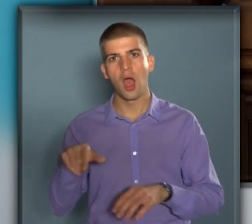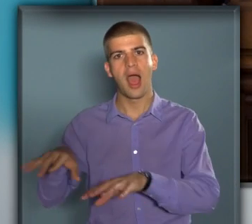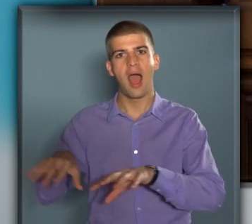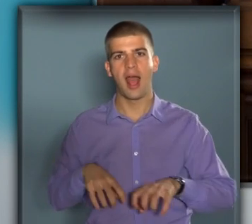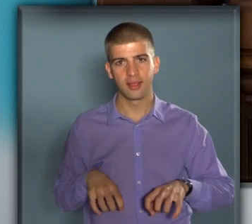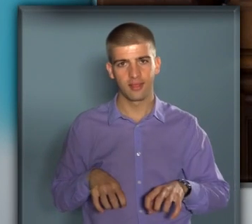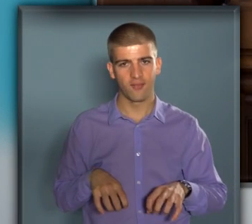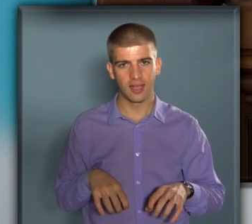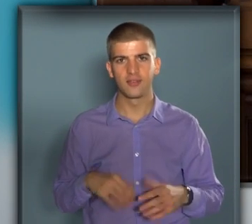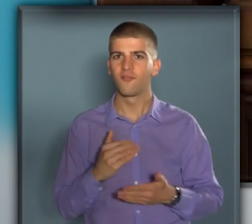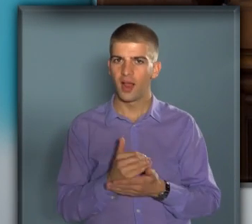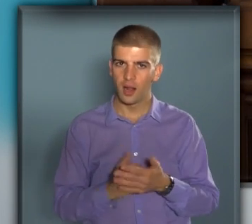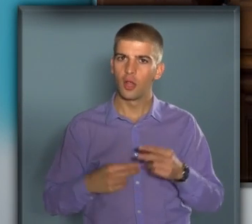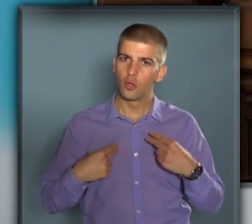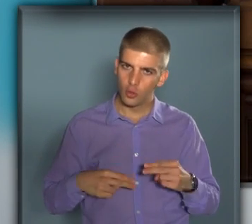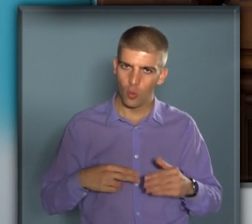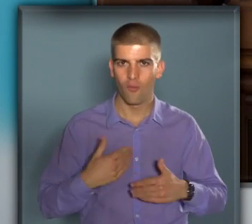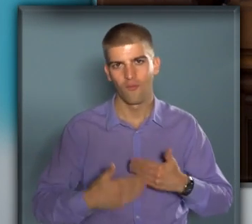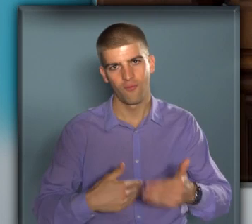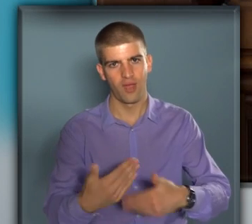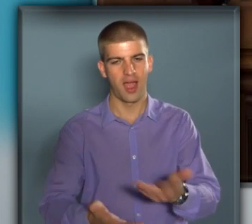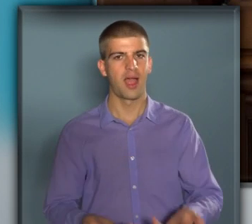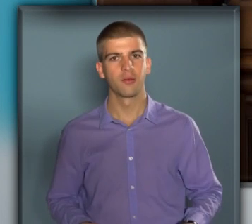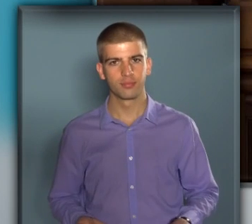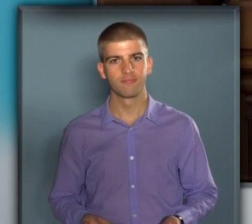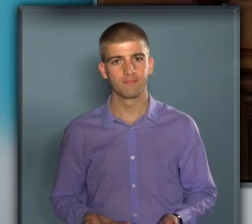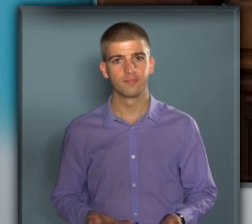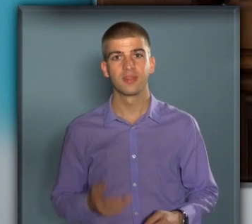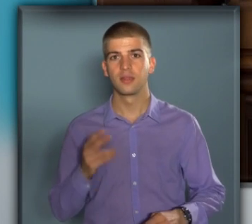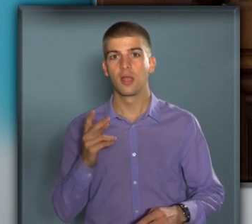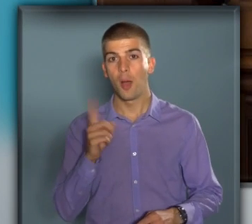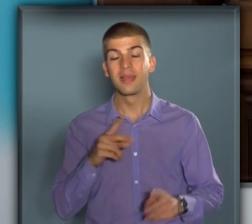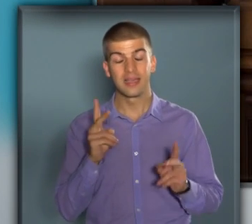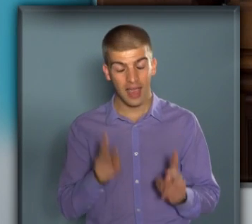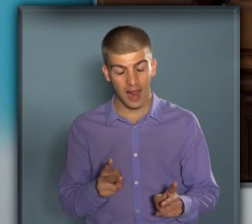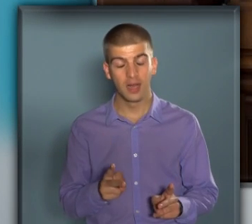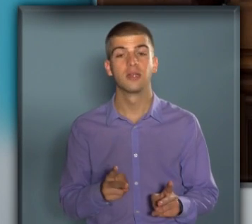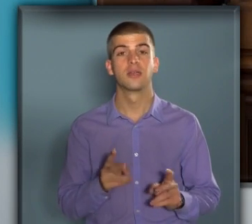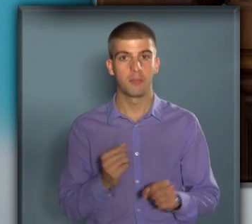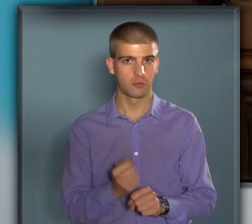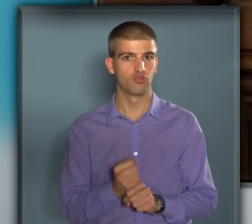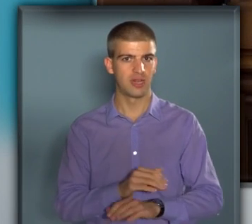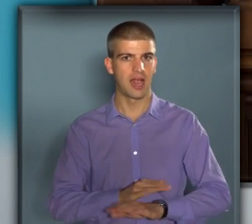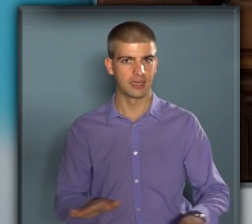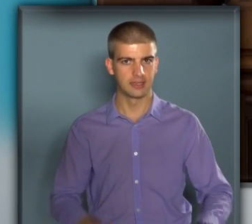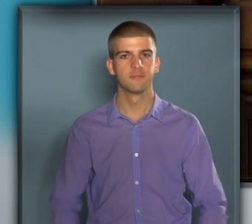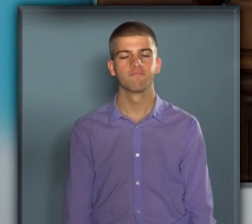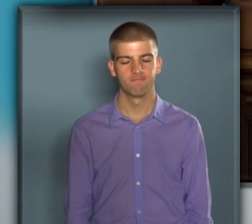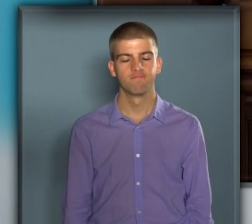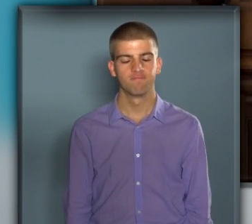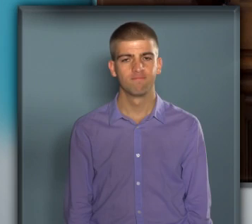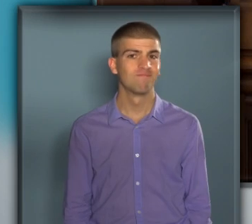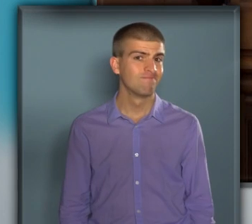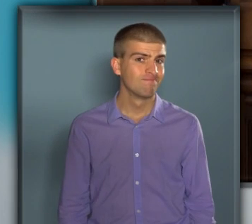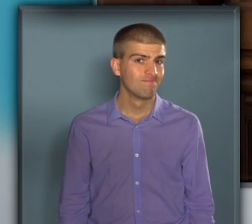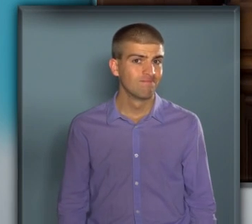Endrék, ismerjük fel és végezzük is el az elvégzendő feladatokat.